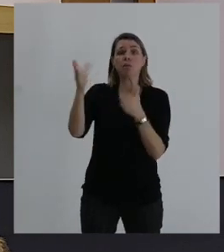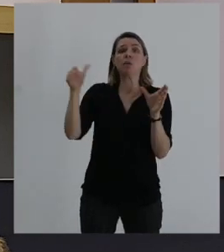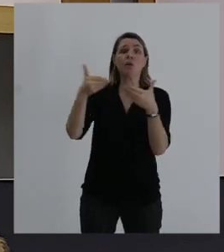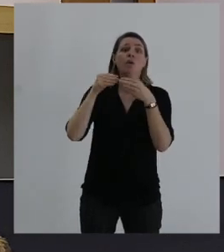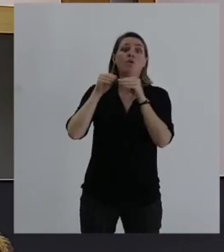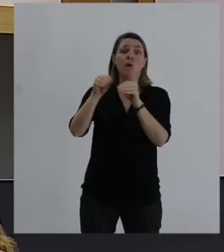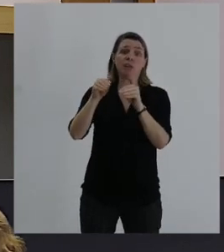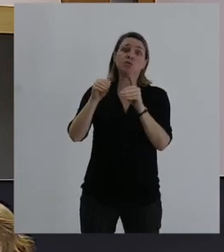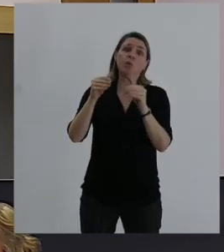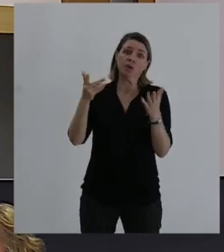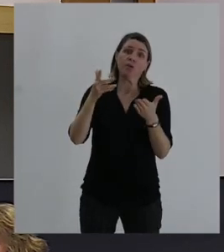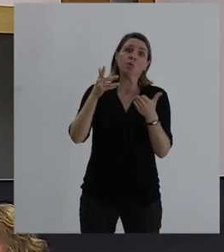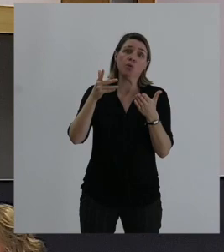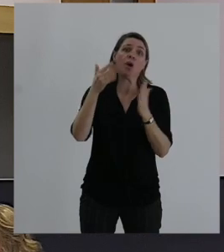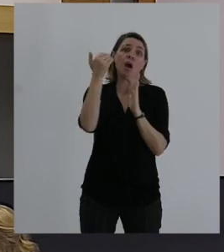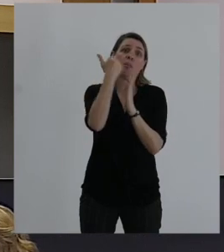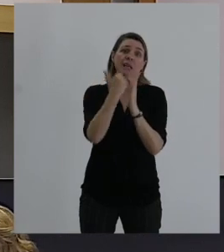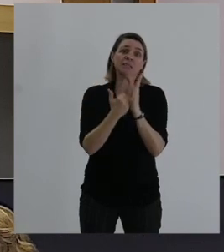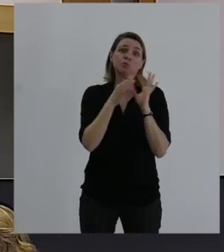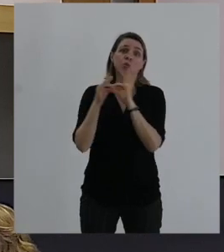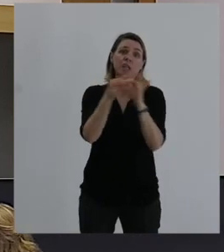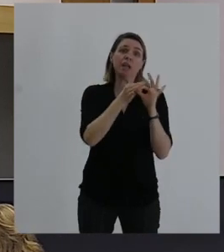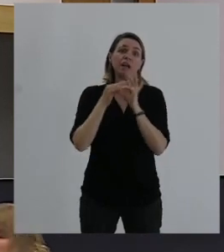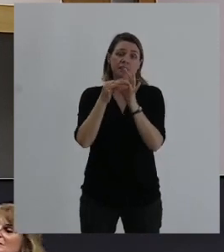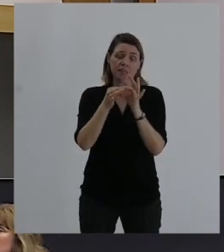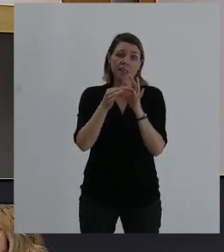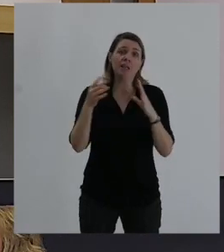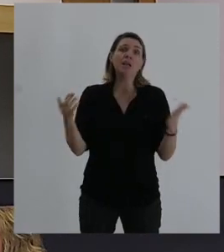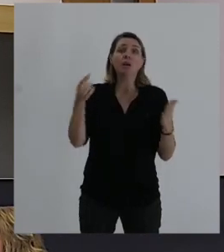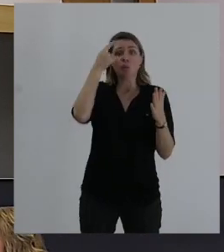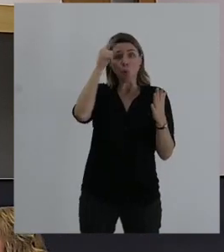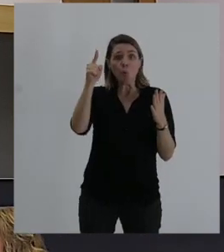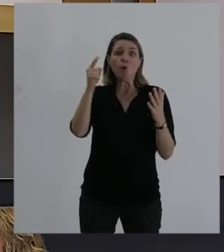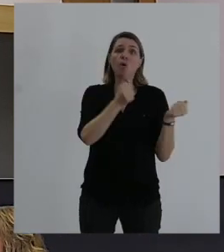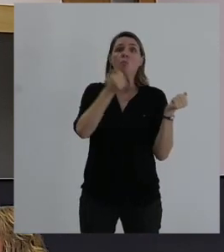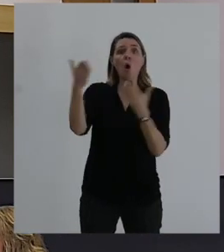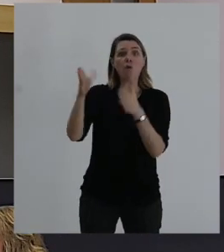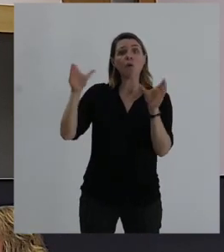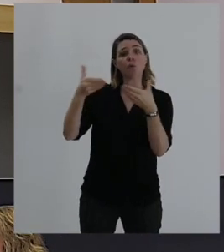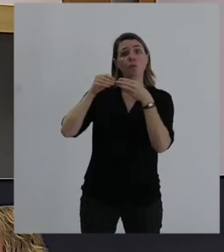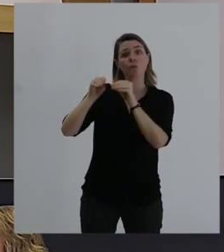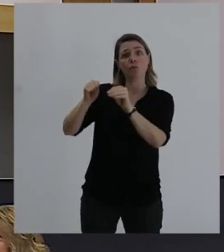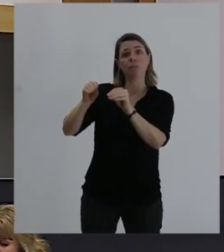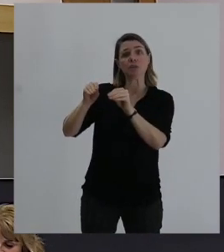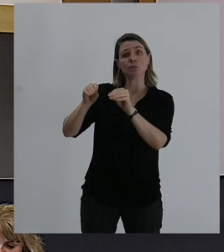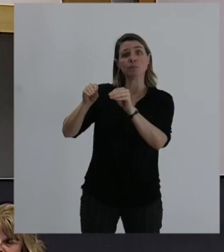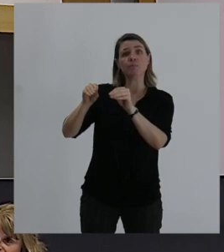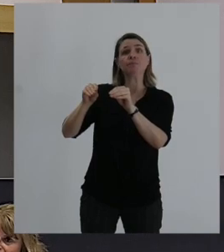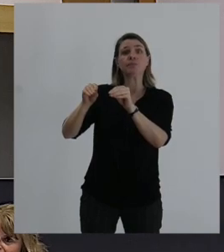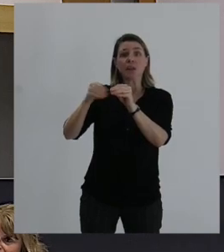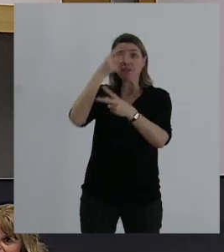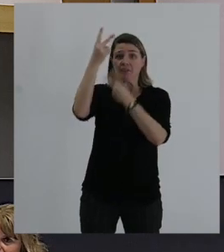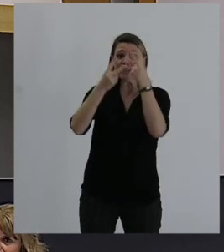solidarité, justement, puisqu'on en parlait, qui a permis de faire une offre de formation avec une